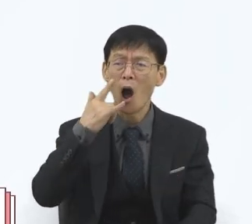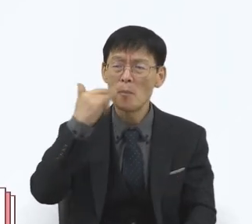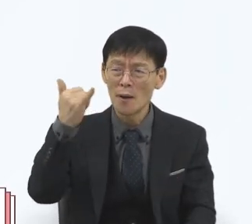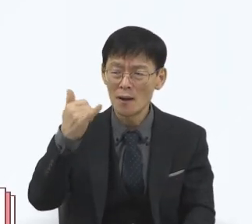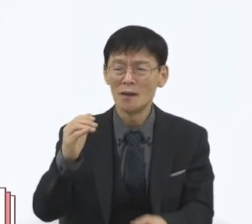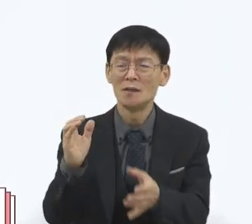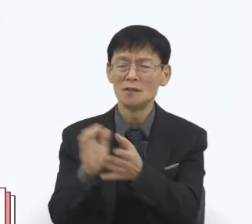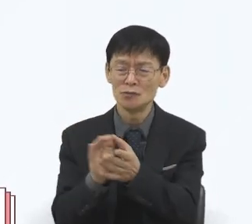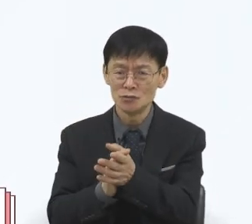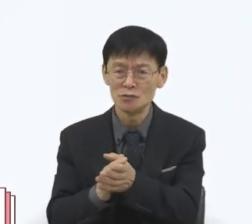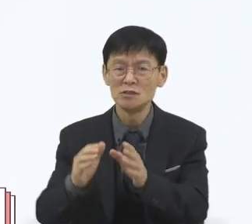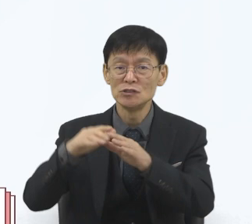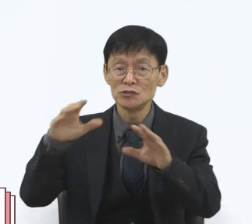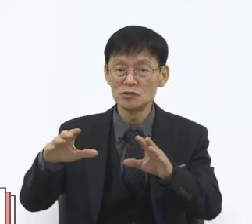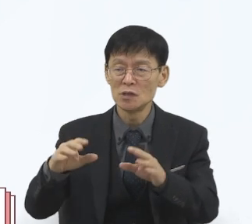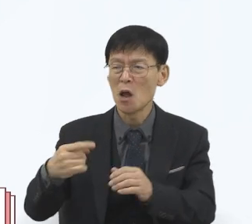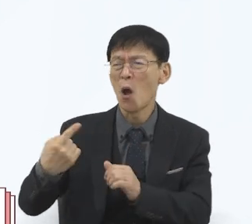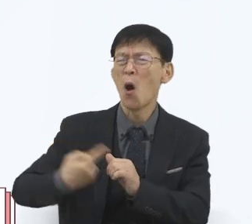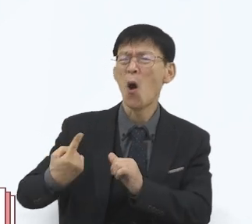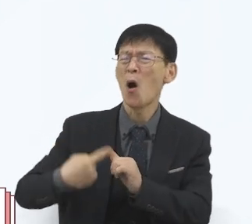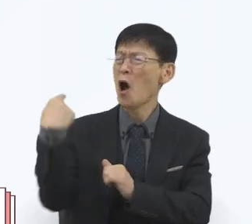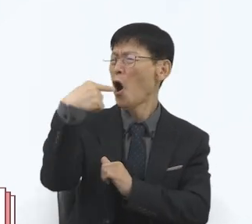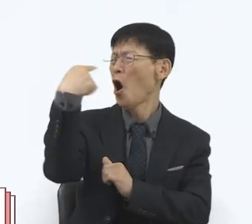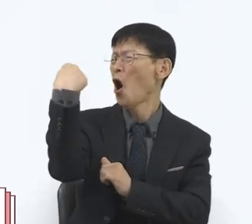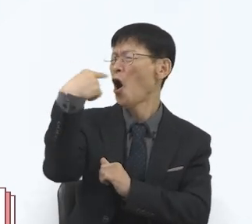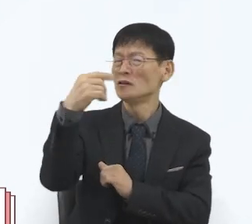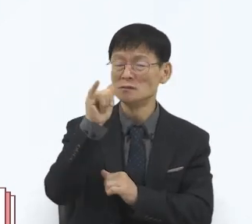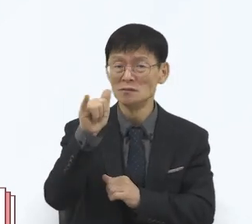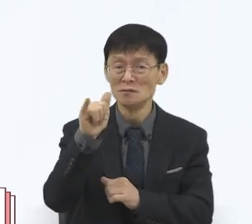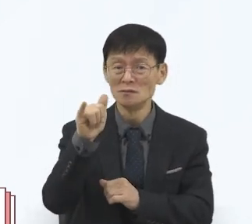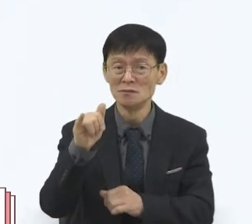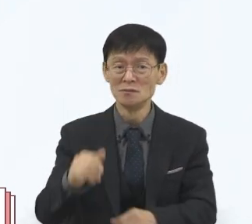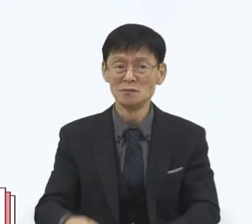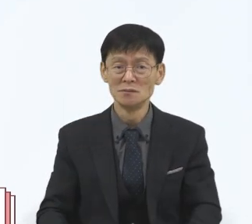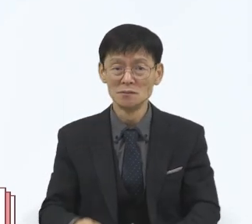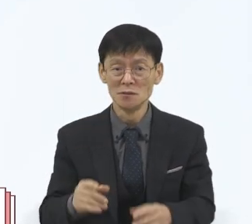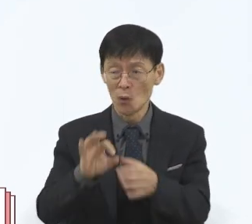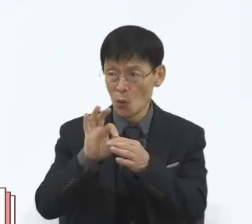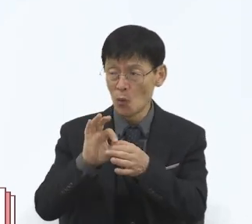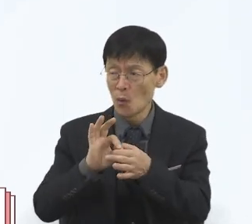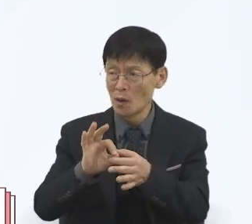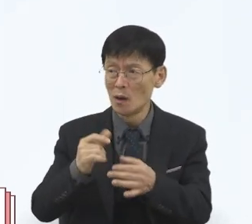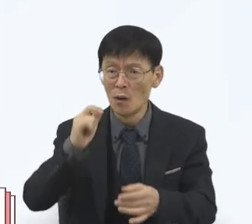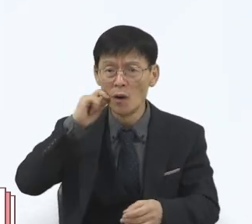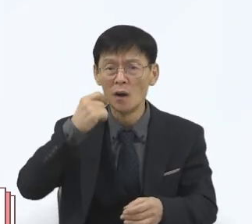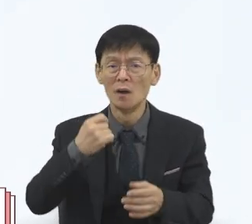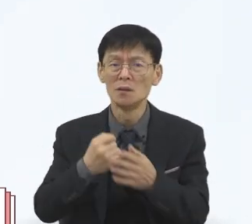부모, 친구, 이웃으로부터 비난받을 수 있고 그